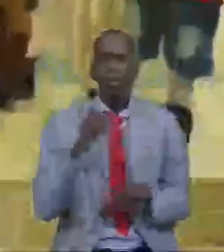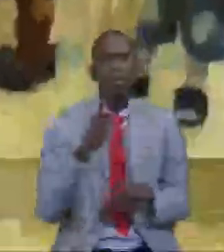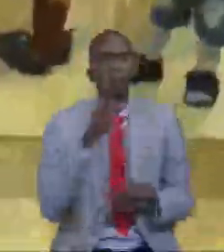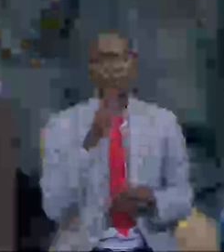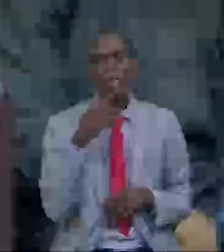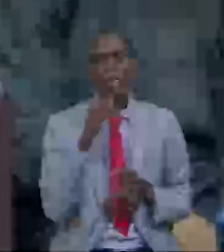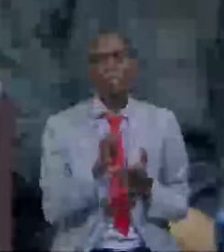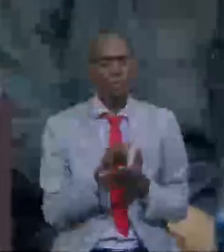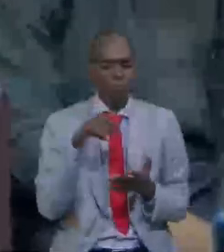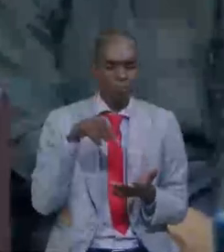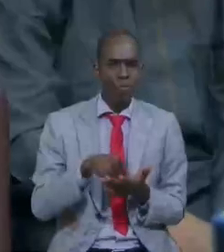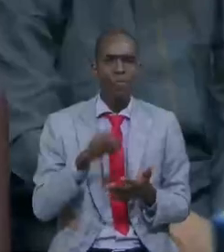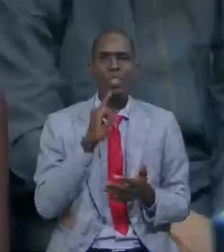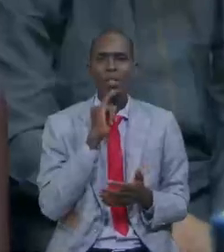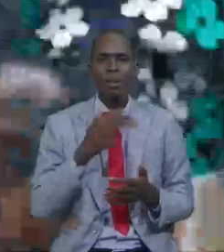salut.